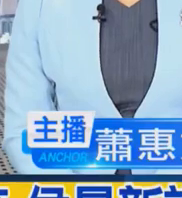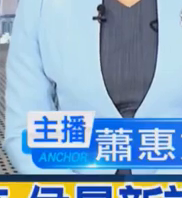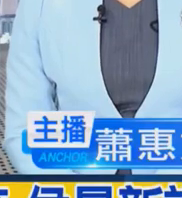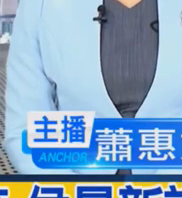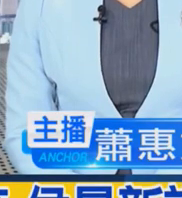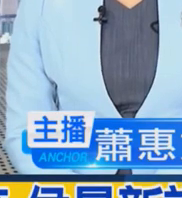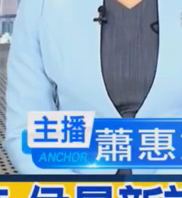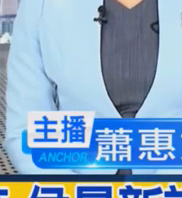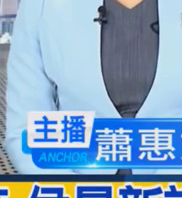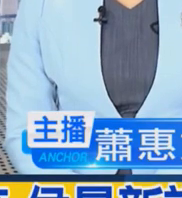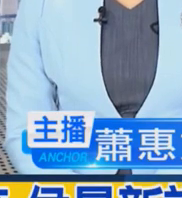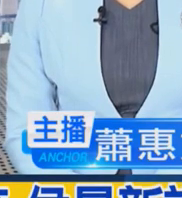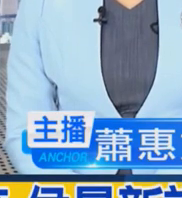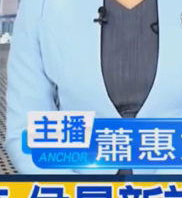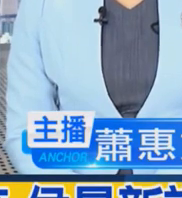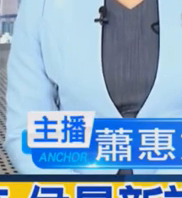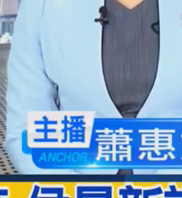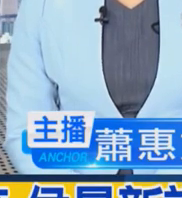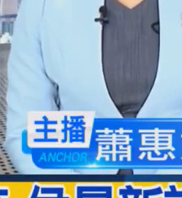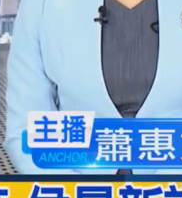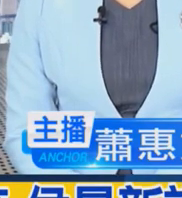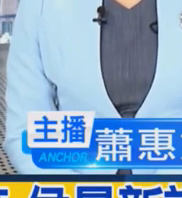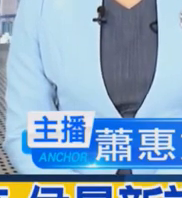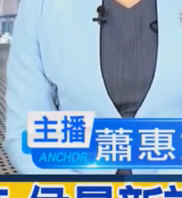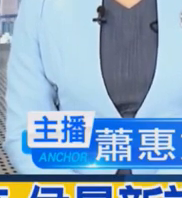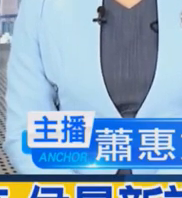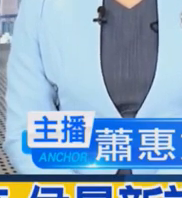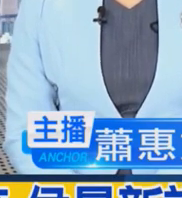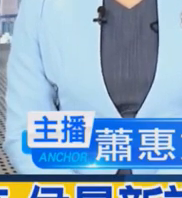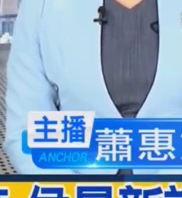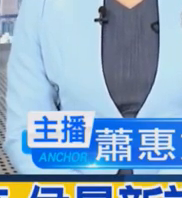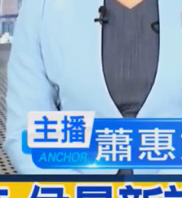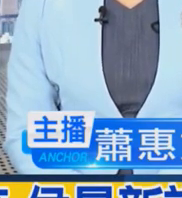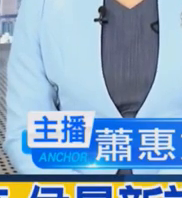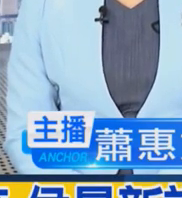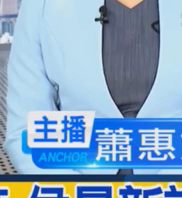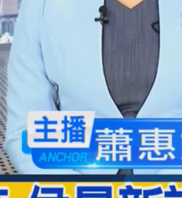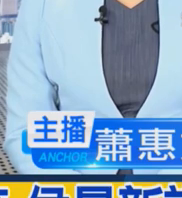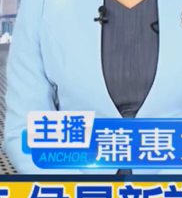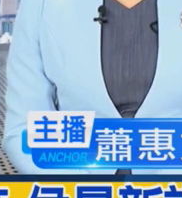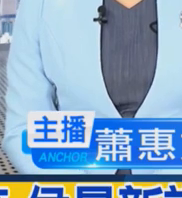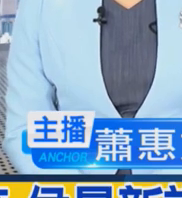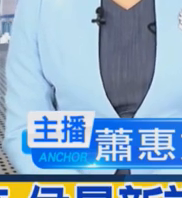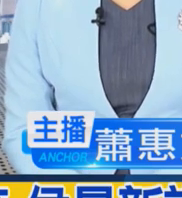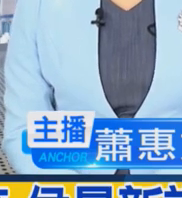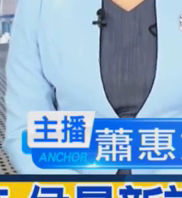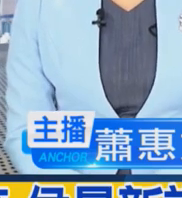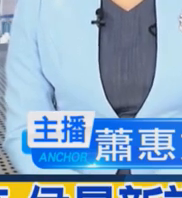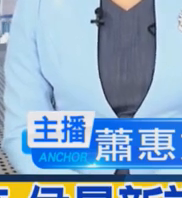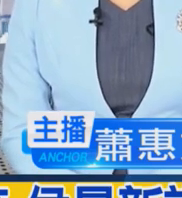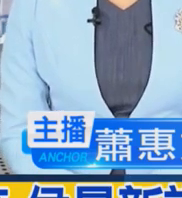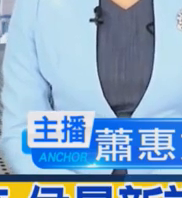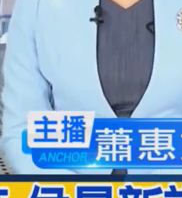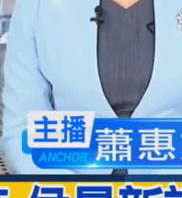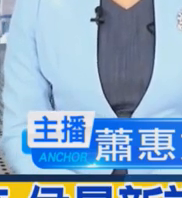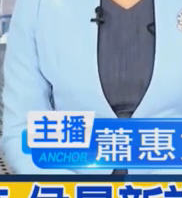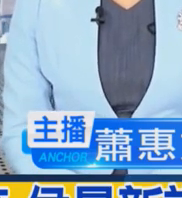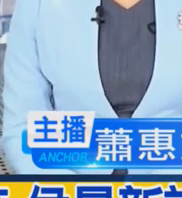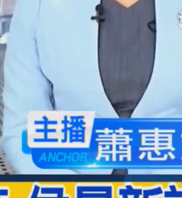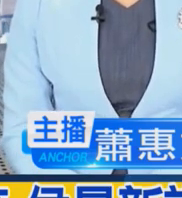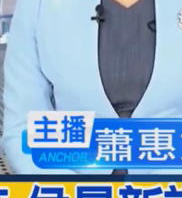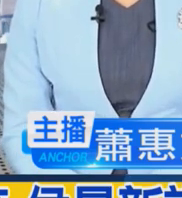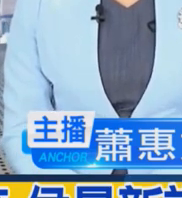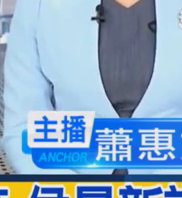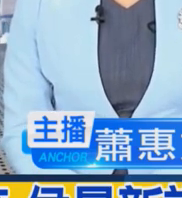防疫。新北市长侯友宜他表示，针对恩主公的群聚案呢，遭到陈其迈的轰，意调不